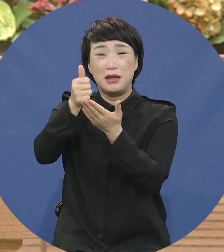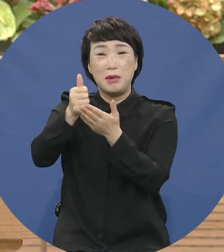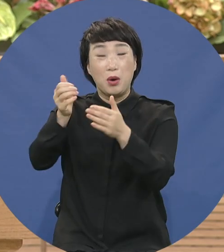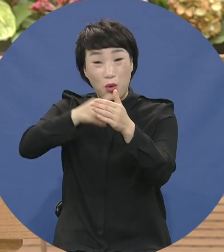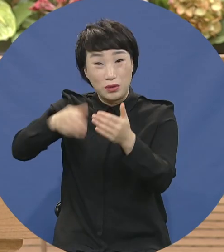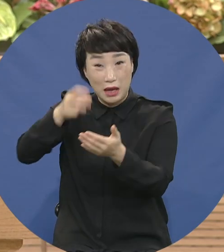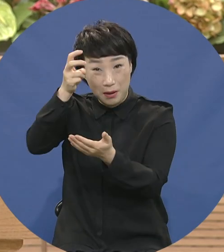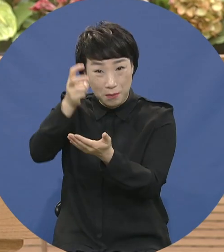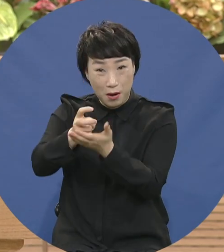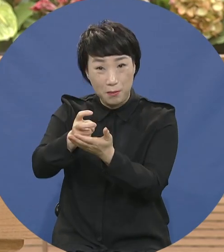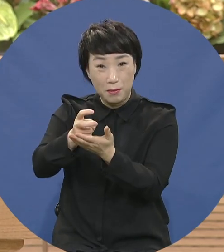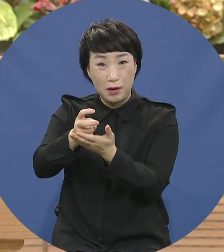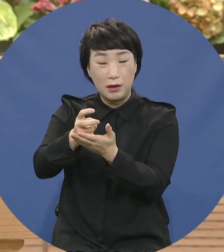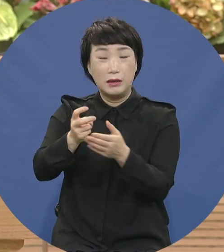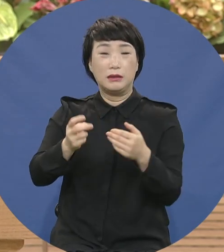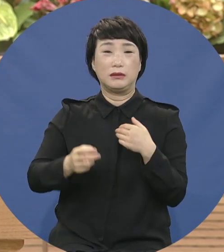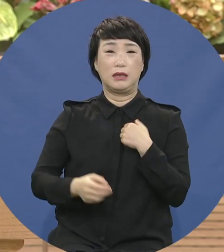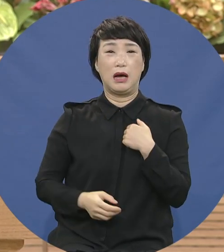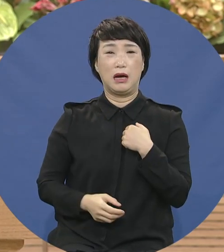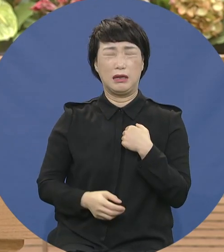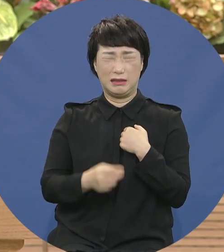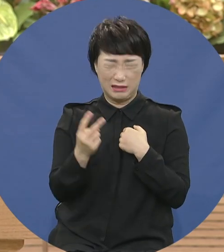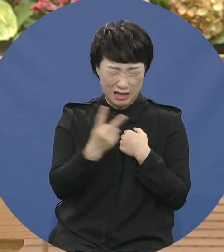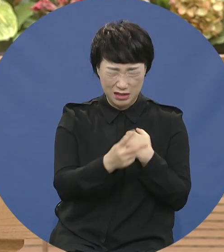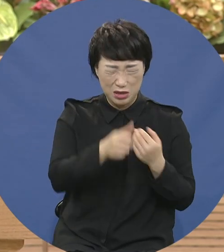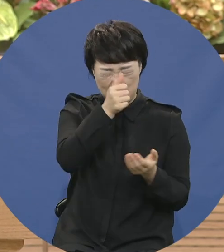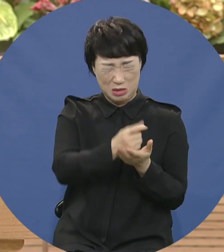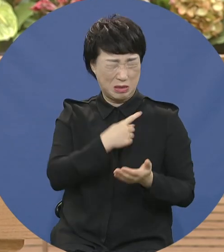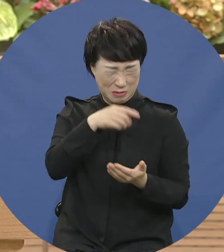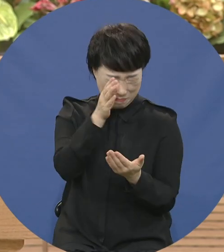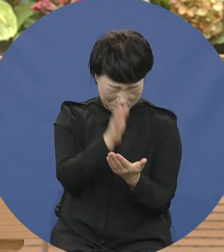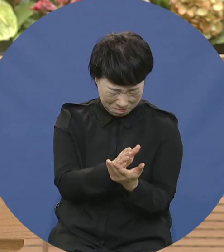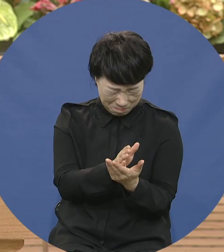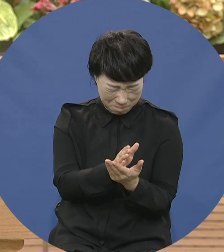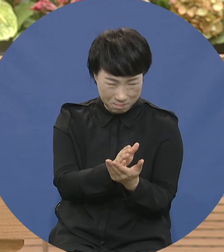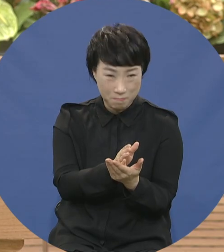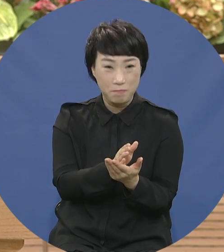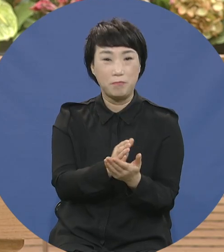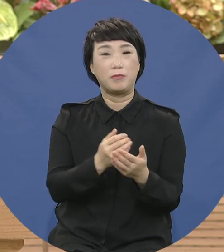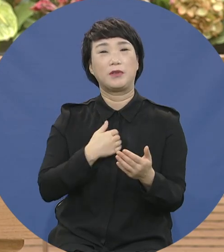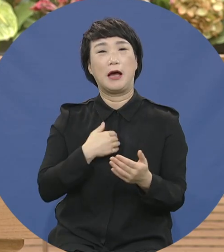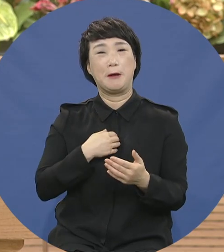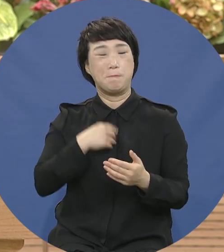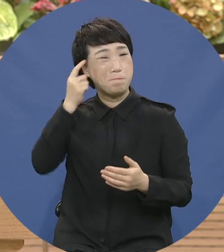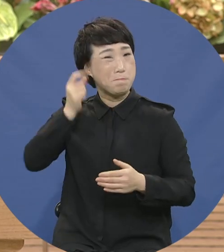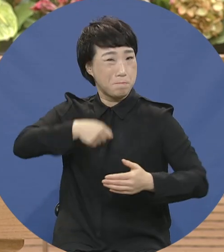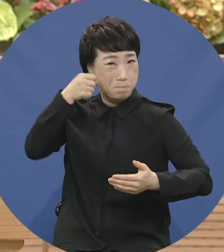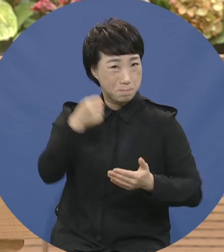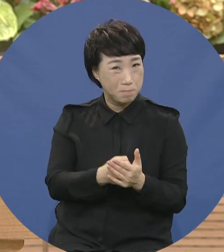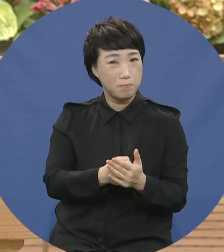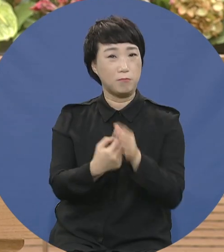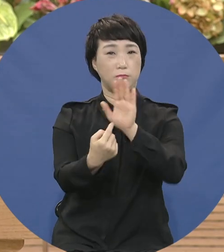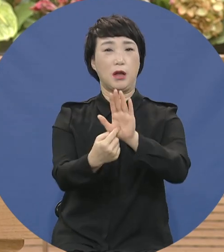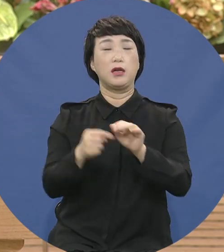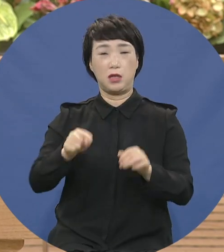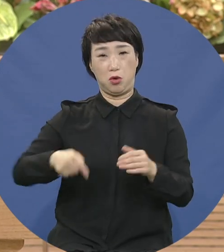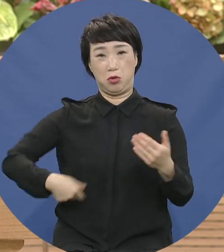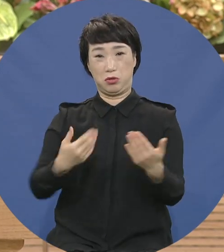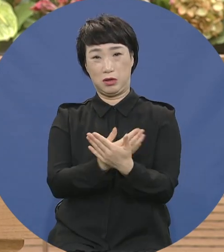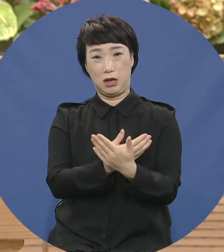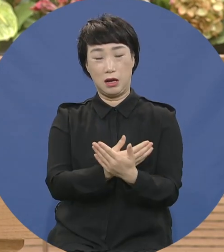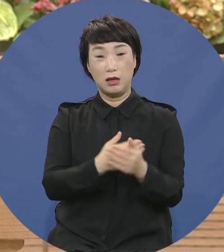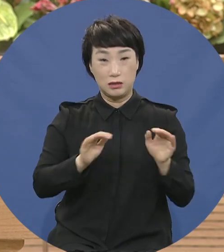하나님의 공의의 법 앞에 다시는 범죄하지 않겠다고 하는 의지의 표출이요,